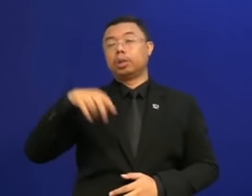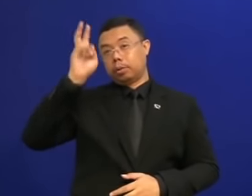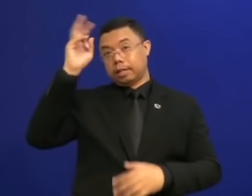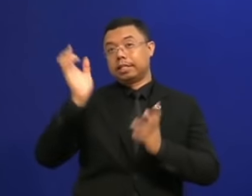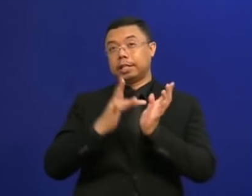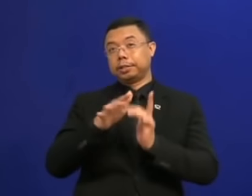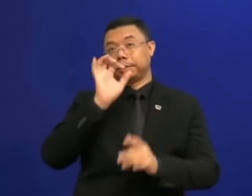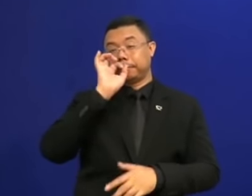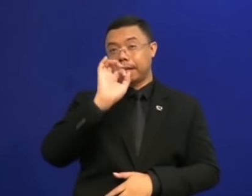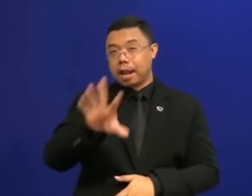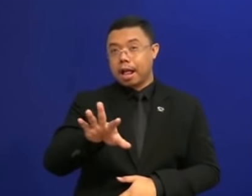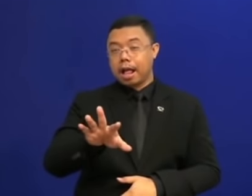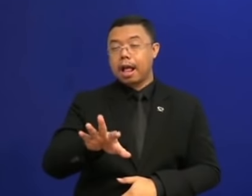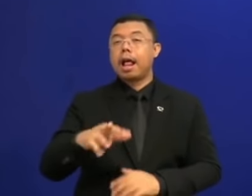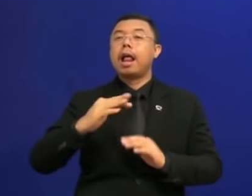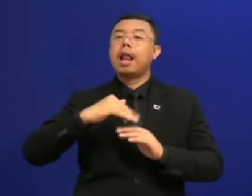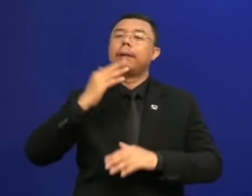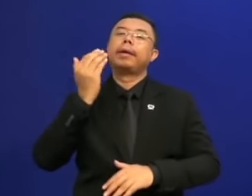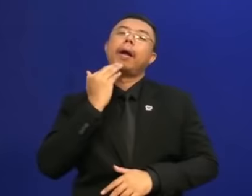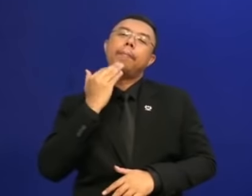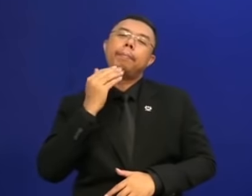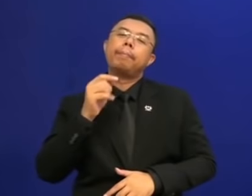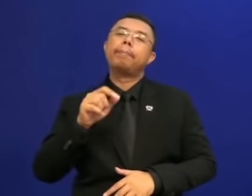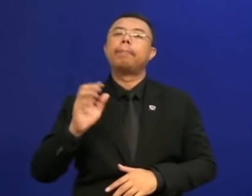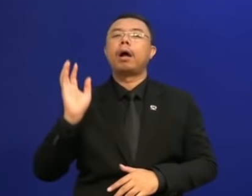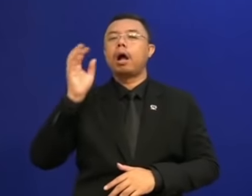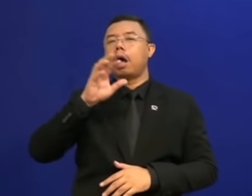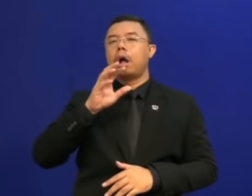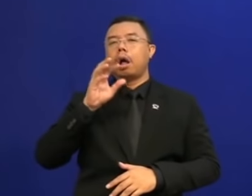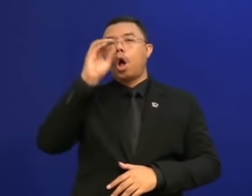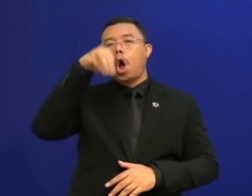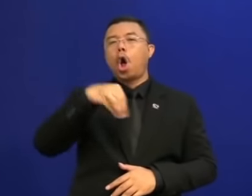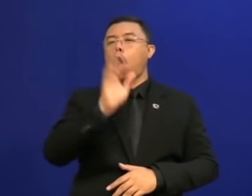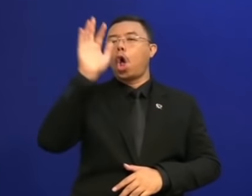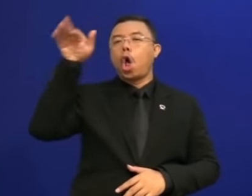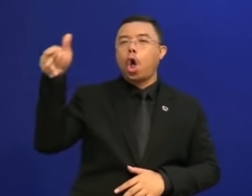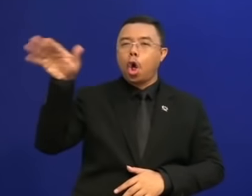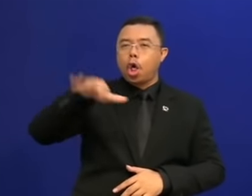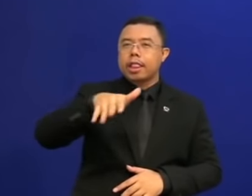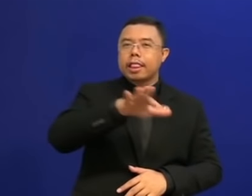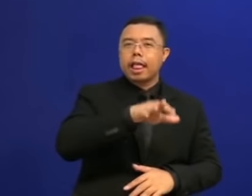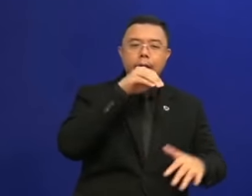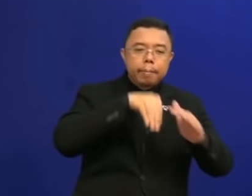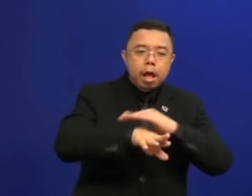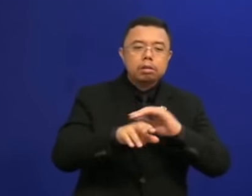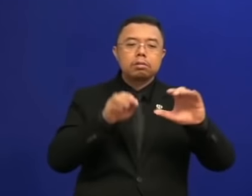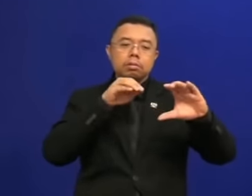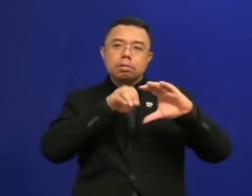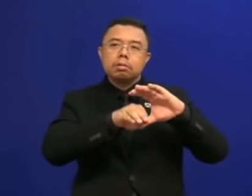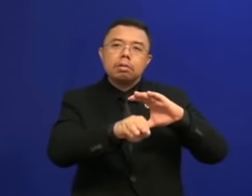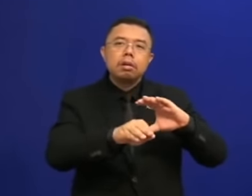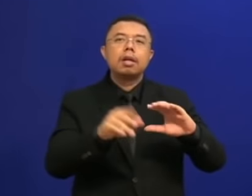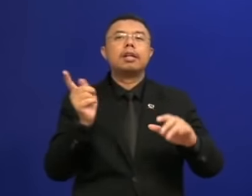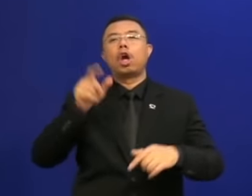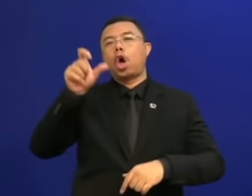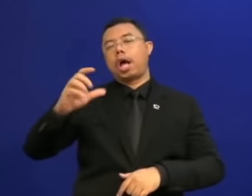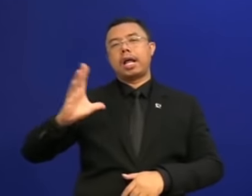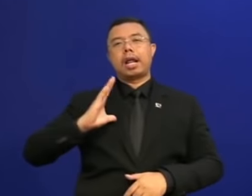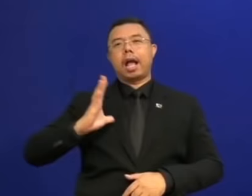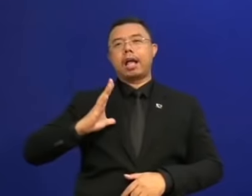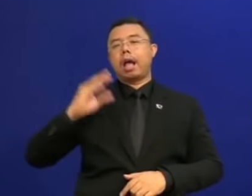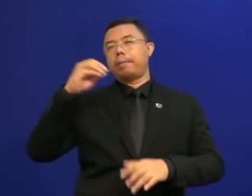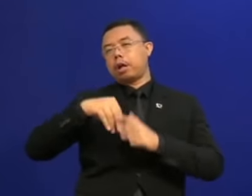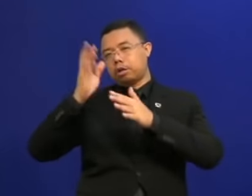Yesus berkata, lebih mudah seekor unta masuk lubang jarum daripada orang kaya masuk surga.